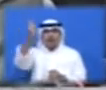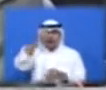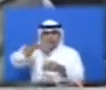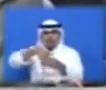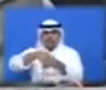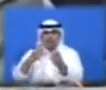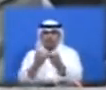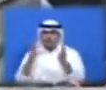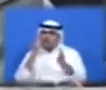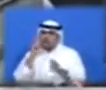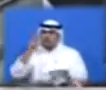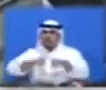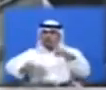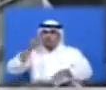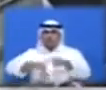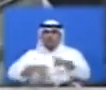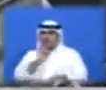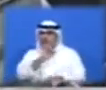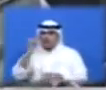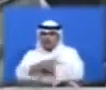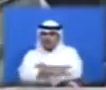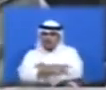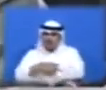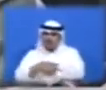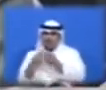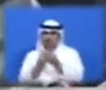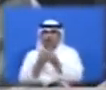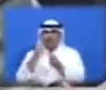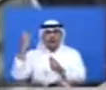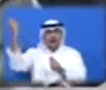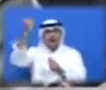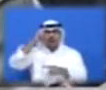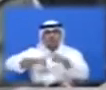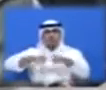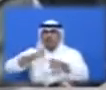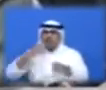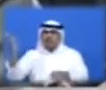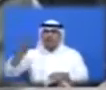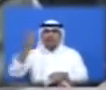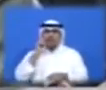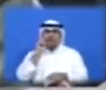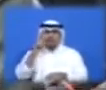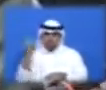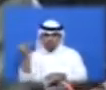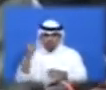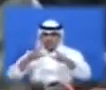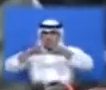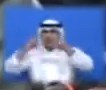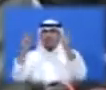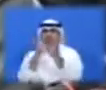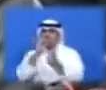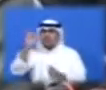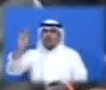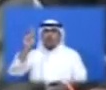في حل جميع القضايا التي تهم العالم بأجمع، وإن لجنة شؤون الأمم المتحدة